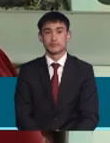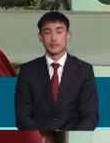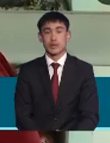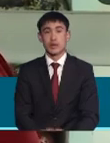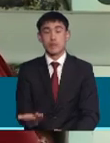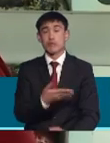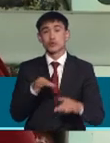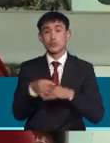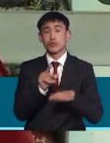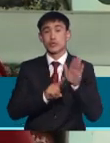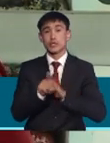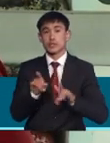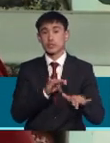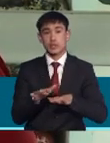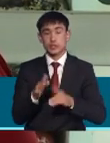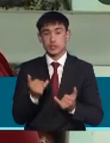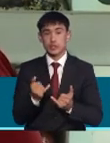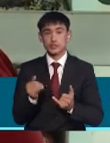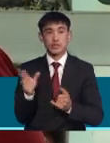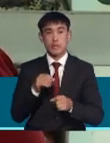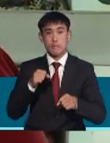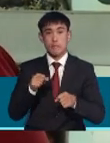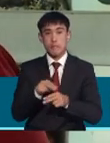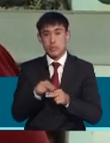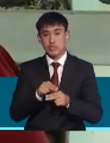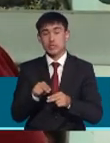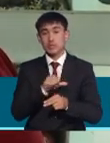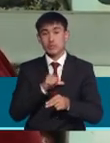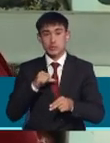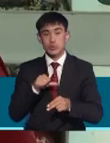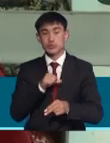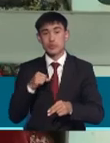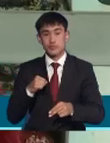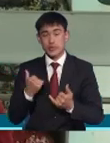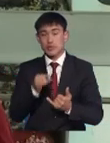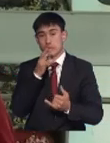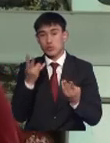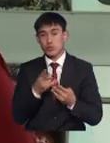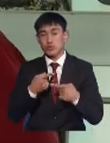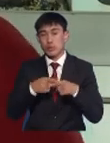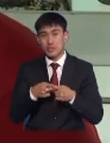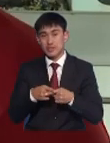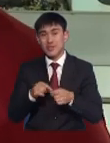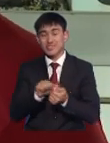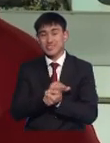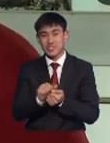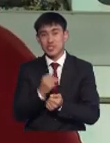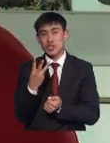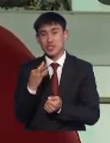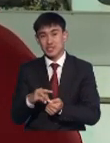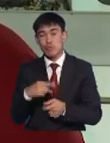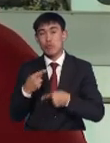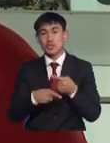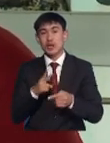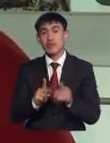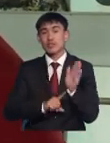Мы с супругой начали свое дело. Сейчас все машины я ремонтирую сам. В данный момент нам нужен аппарат для стирки шерсти. Ведь после